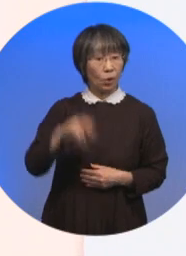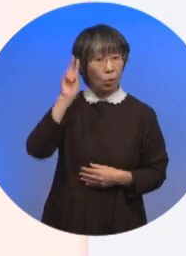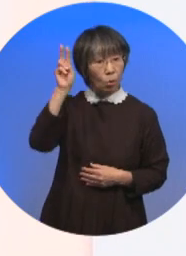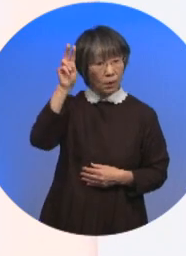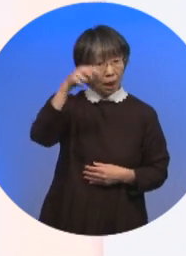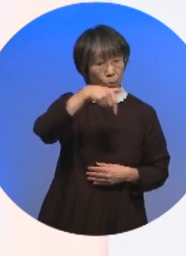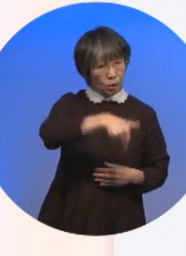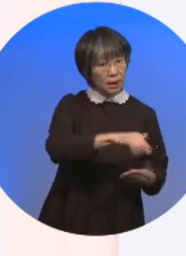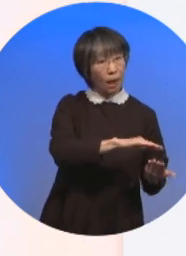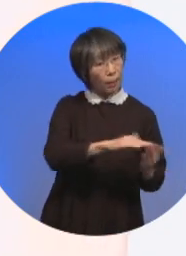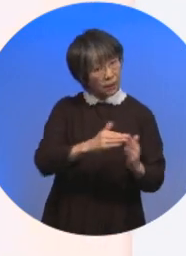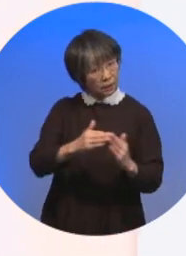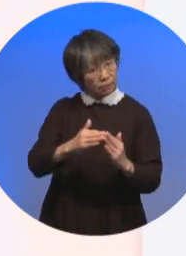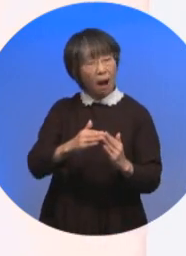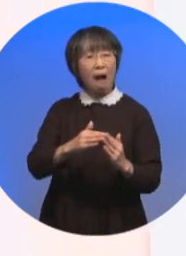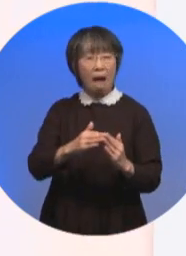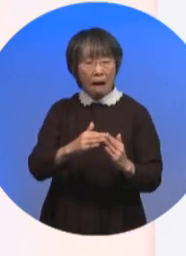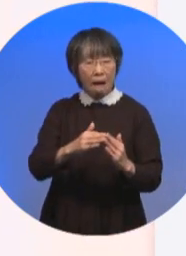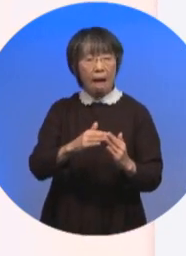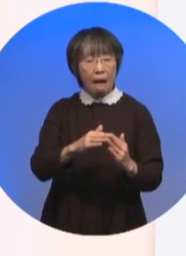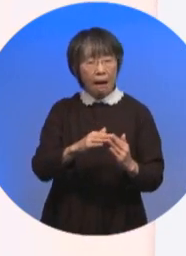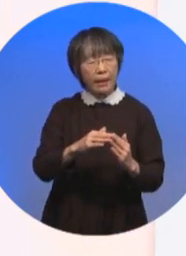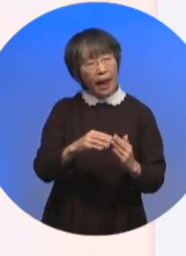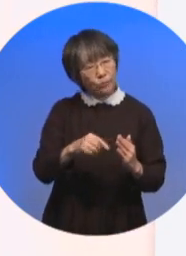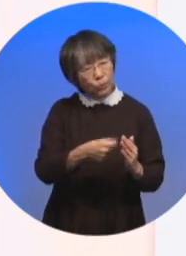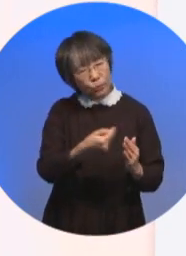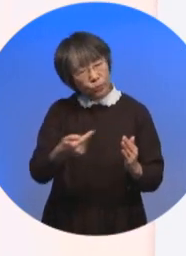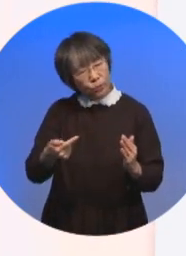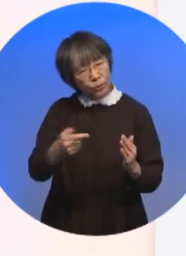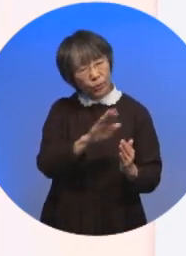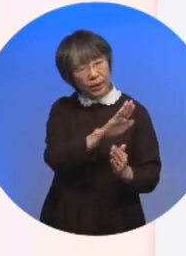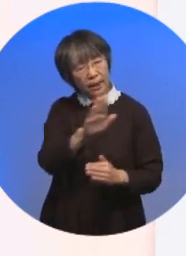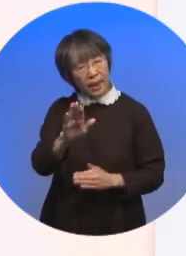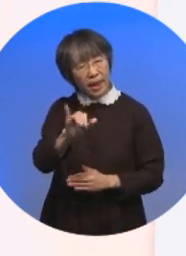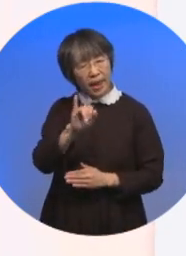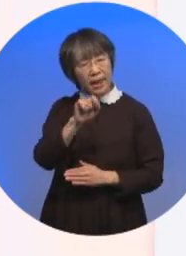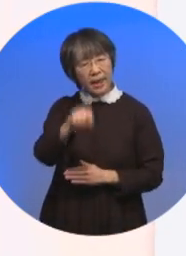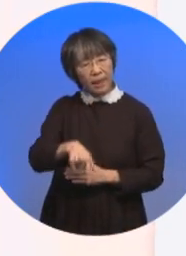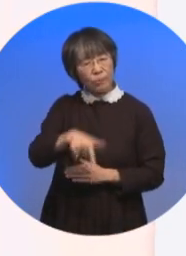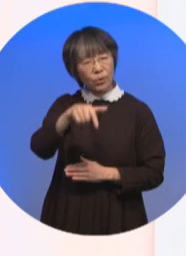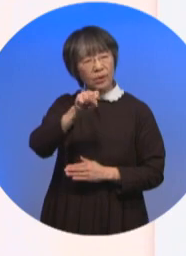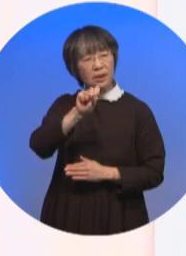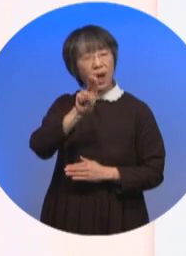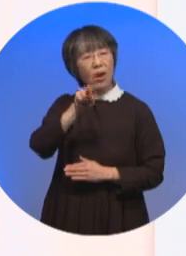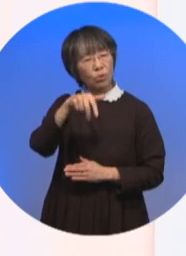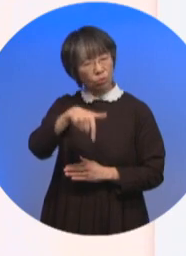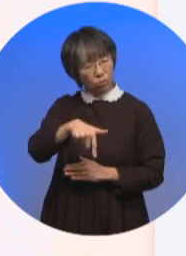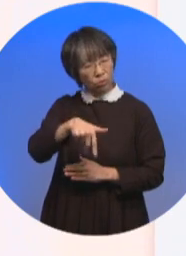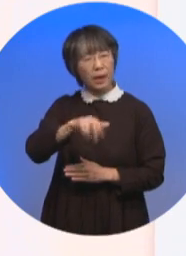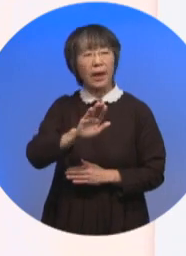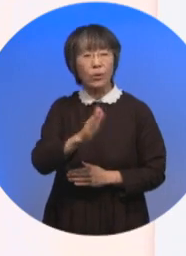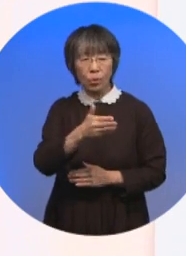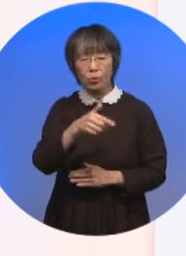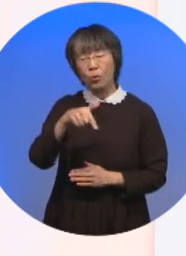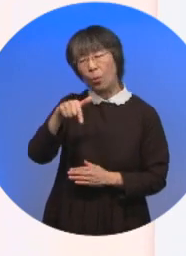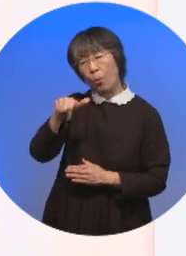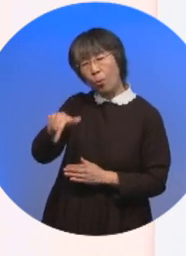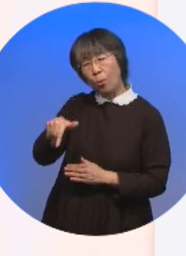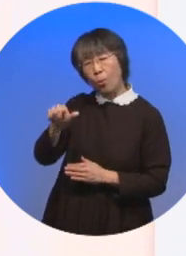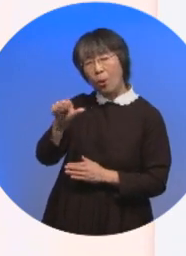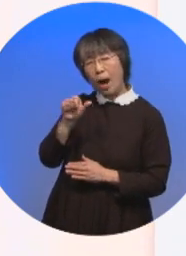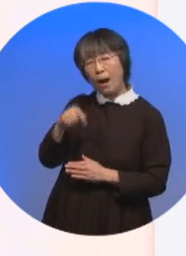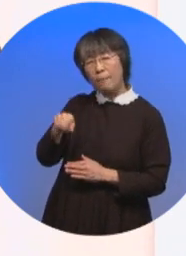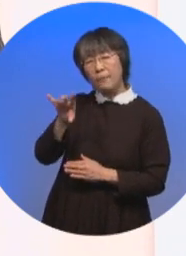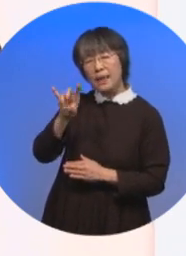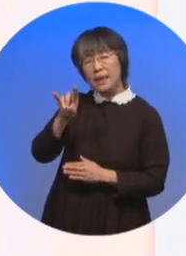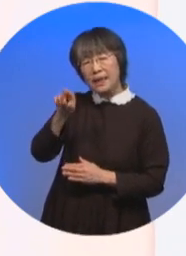大阪の下町、下町っていうかさ、ちょっとディープサウスとかだともうちょっとファンキーになるじゃないですか。はいはいはいはい、いかつくなるじゃないですか。で、僕いつも大阪出身ですとかって